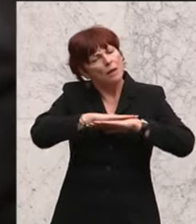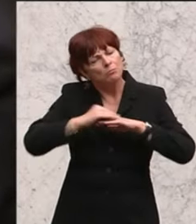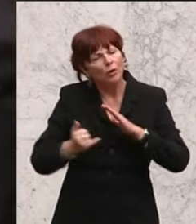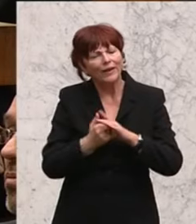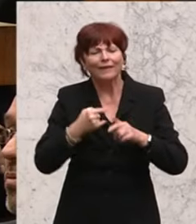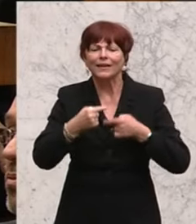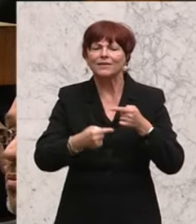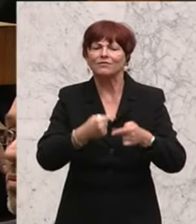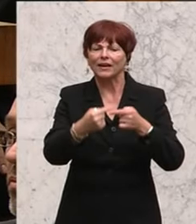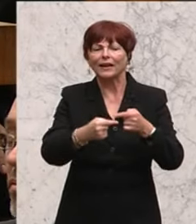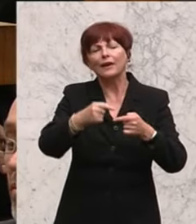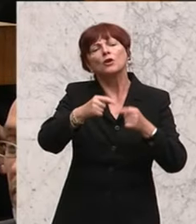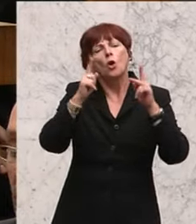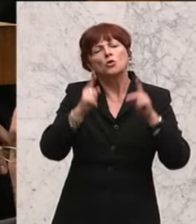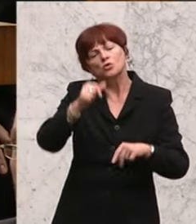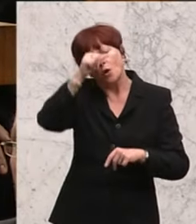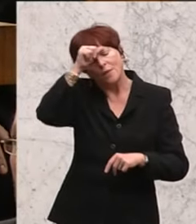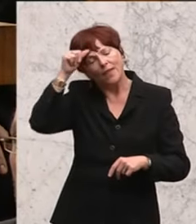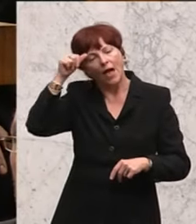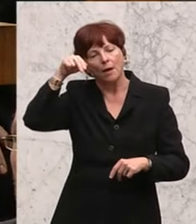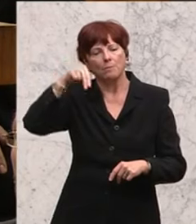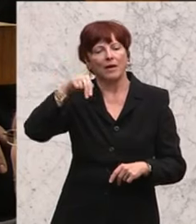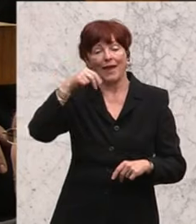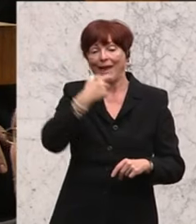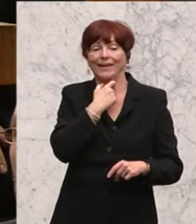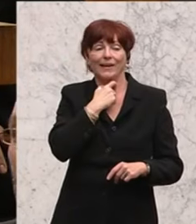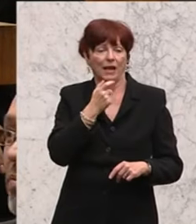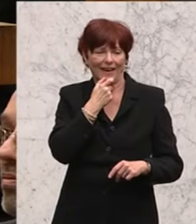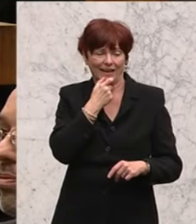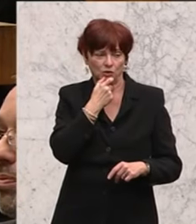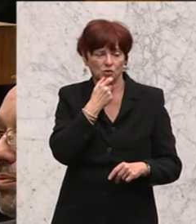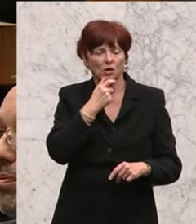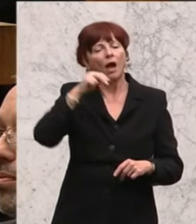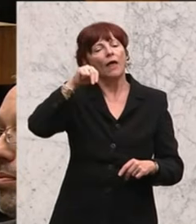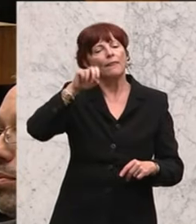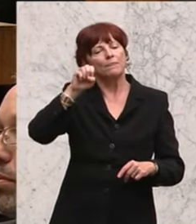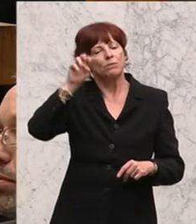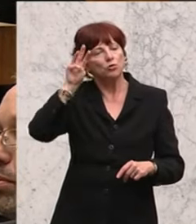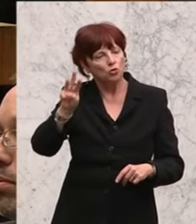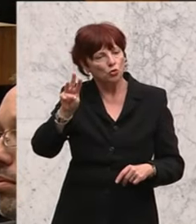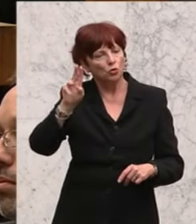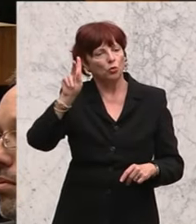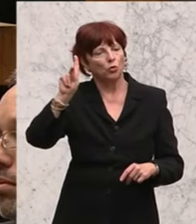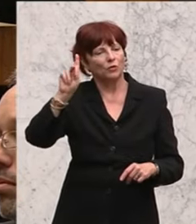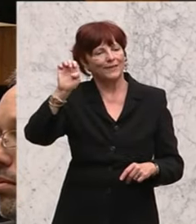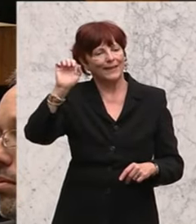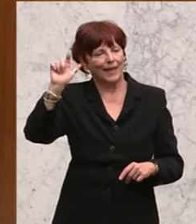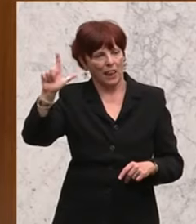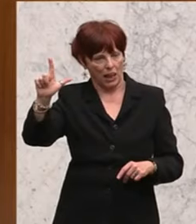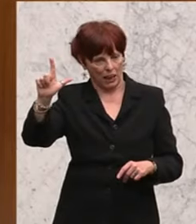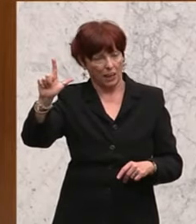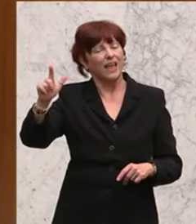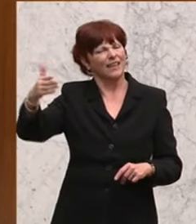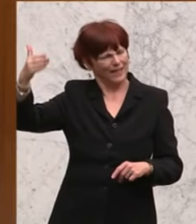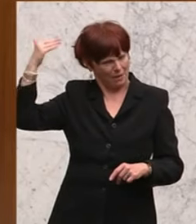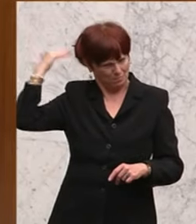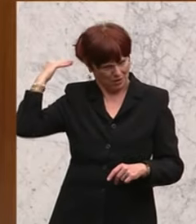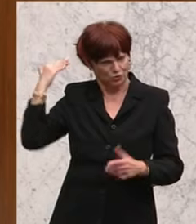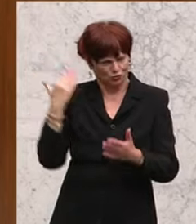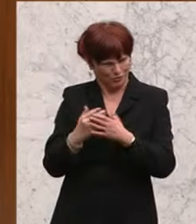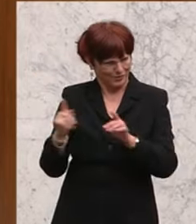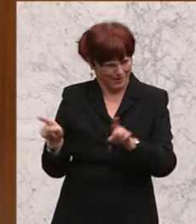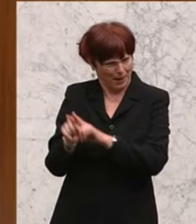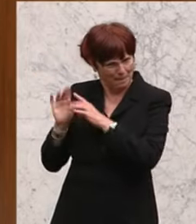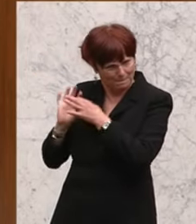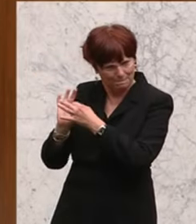könnte. Und wenn Sie in der Historie zurückschauen, dann wissen Sie ja, dass dieser New Deal mehrere Elemente hatte, aber ein ganz entscheidendes ist gewesen, dass